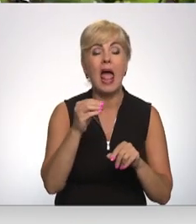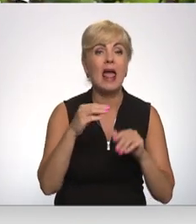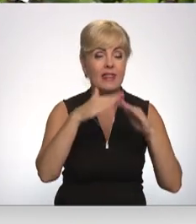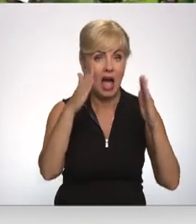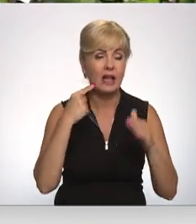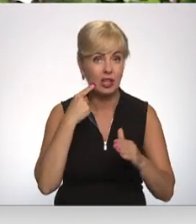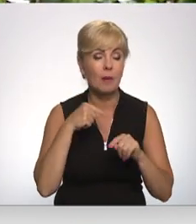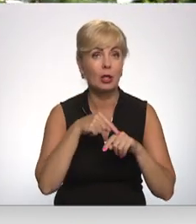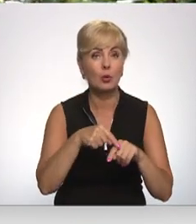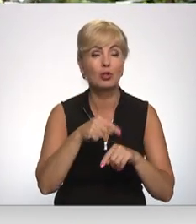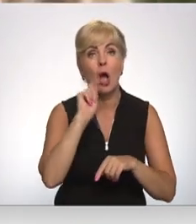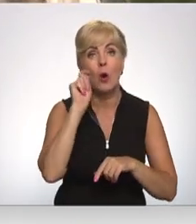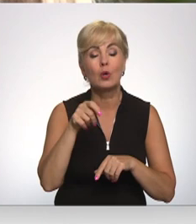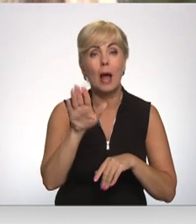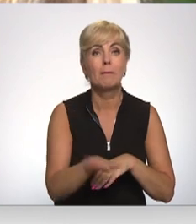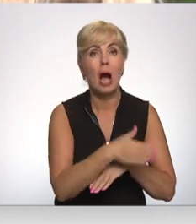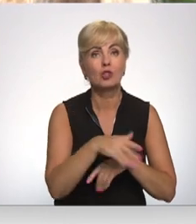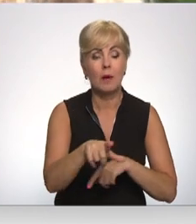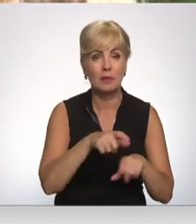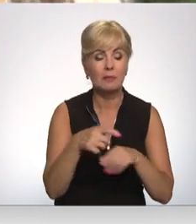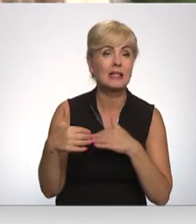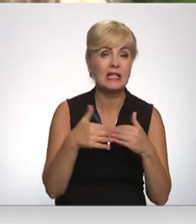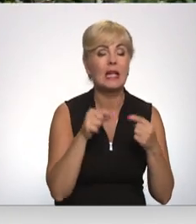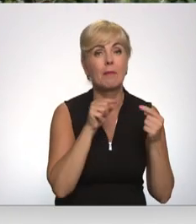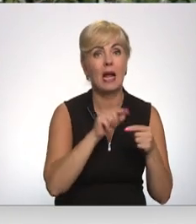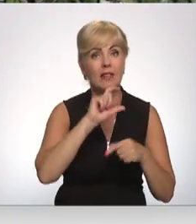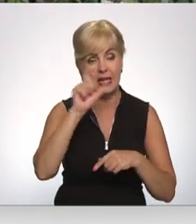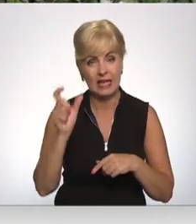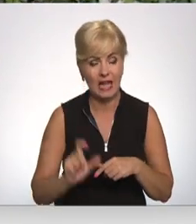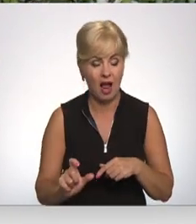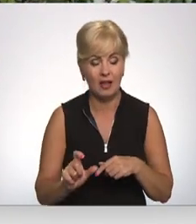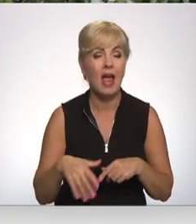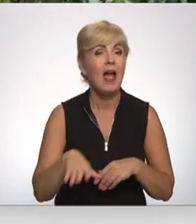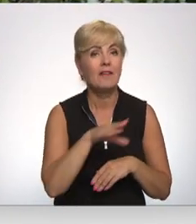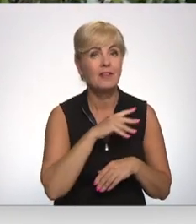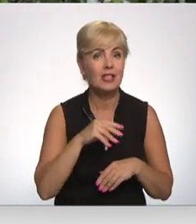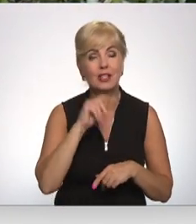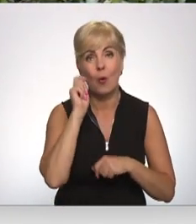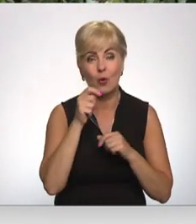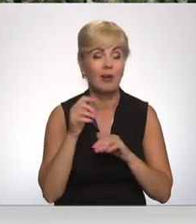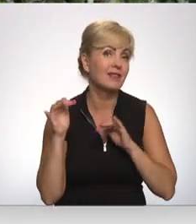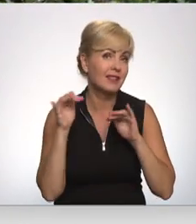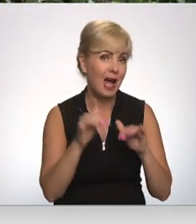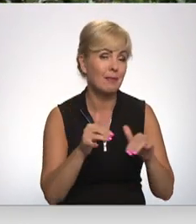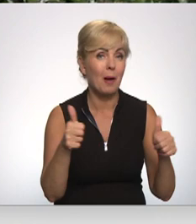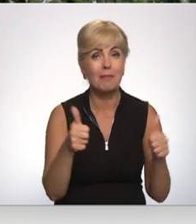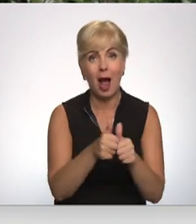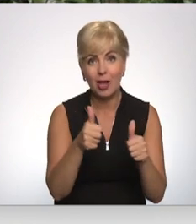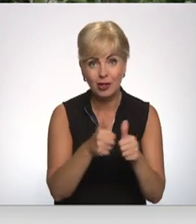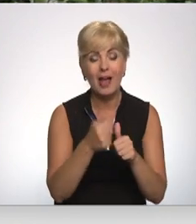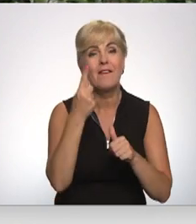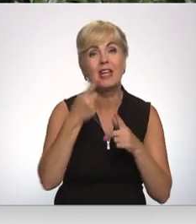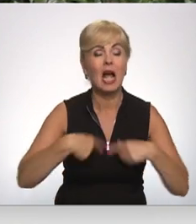līdzi Ukrainas basketbola izlasē cīņā pret Itāliju. Visi ukraiņi sabrauks uz šo maču, būsim vienā